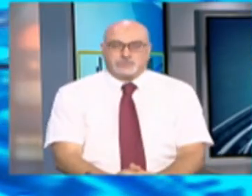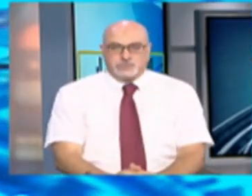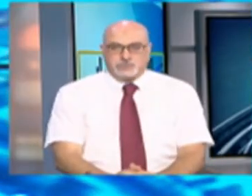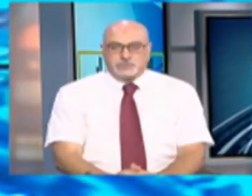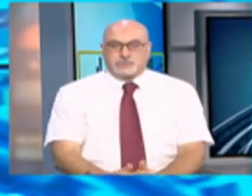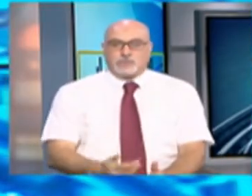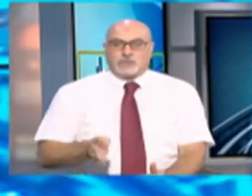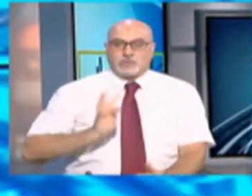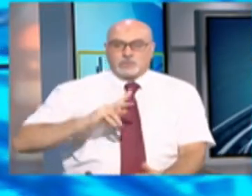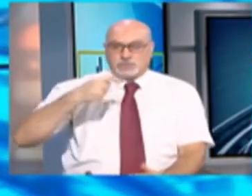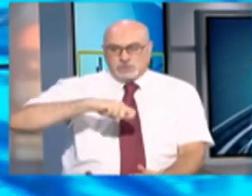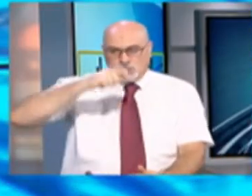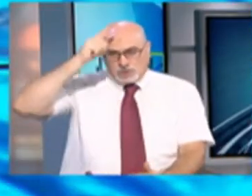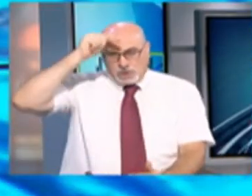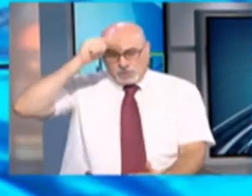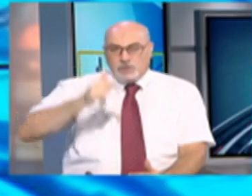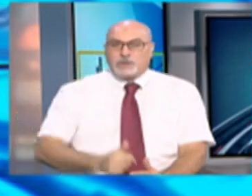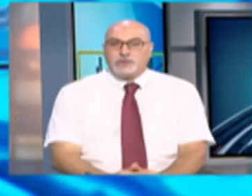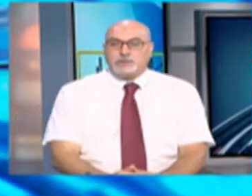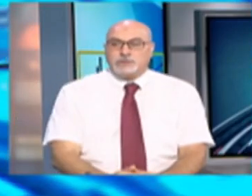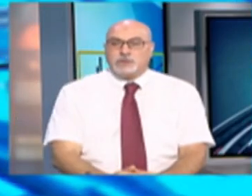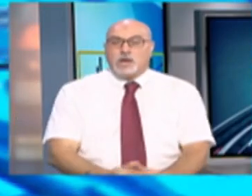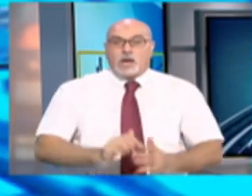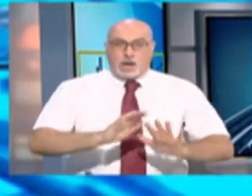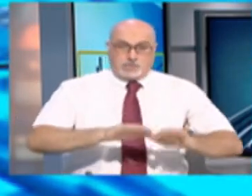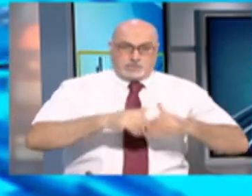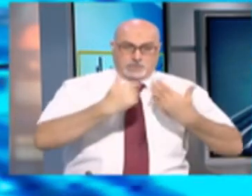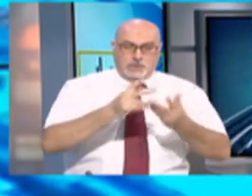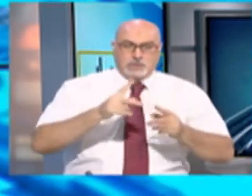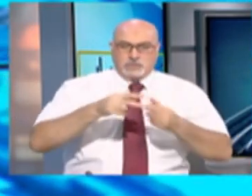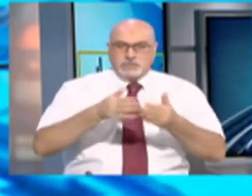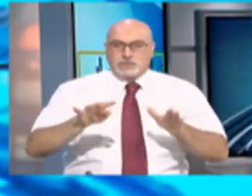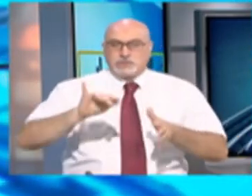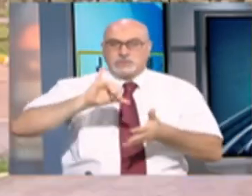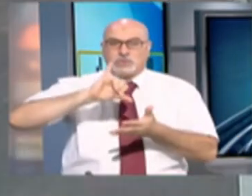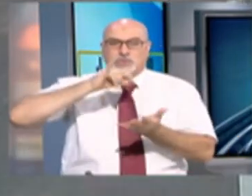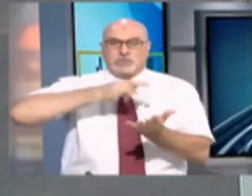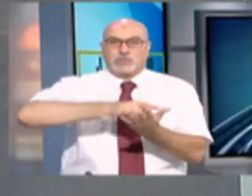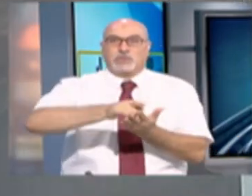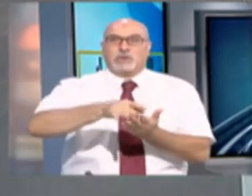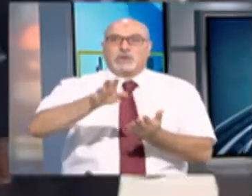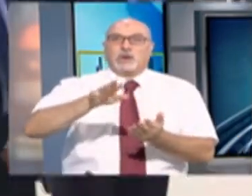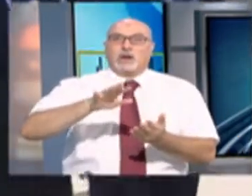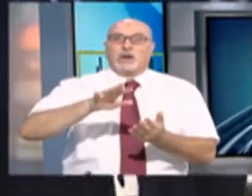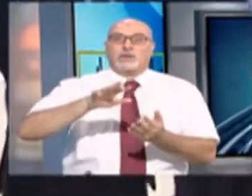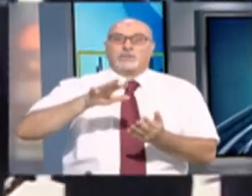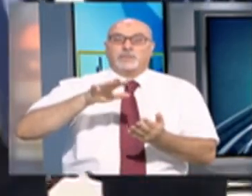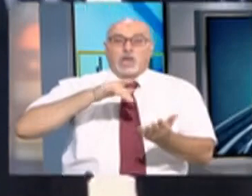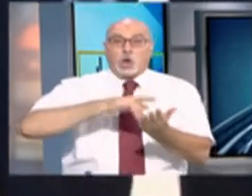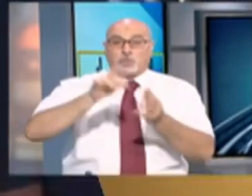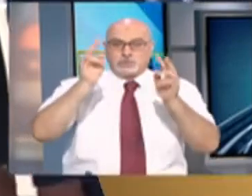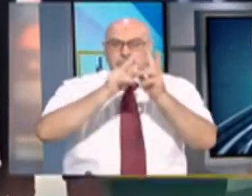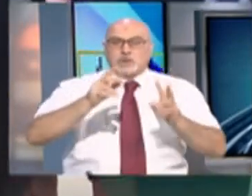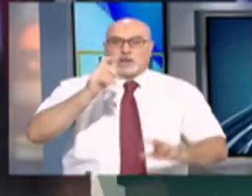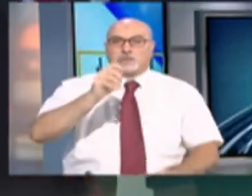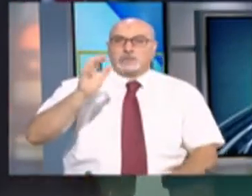رئيس الجمهورية سيد عبد المجيد تبون أشرف بعدها على تدشين المحطة الجوية الجديدة لمطار أحمد بن بلة الدولي